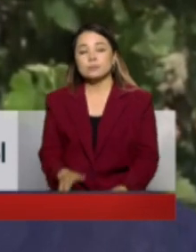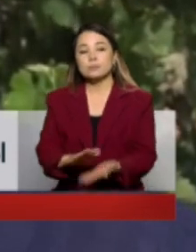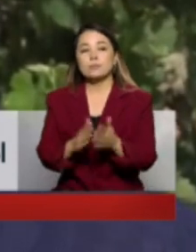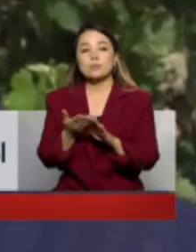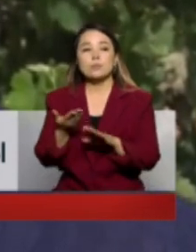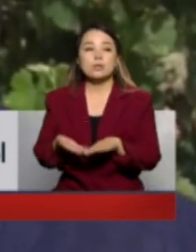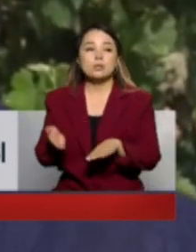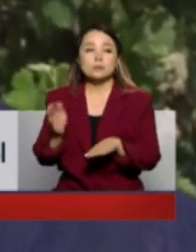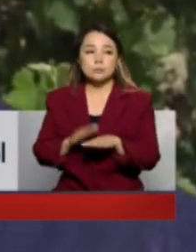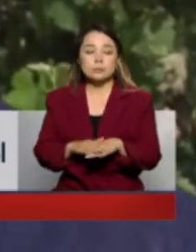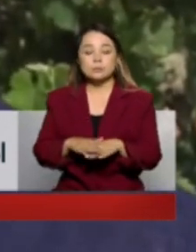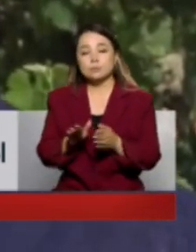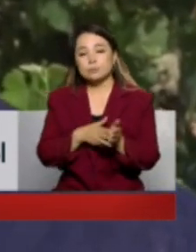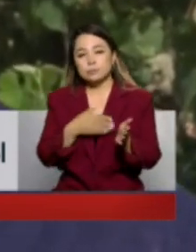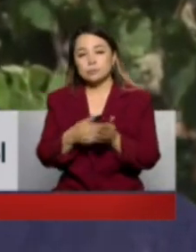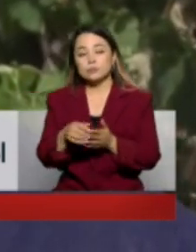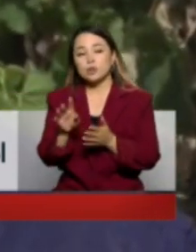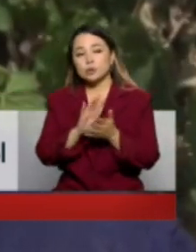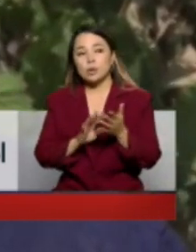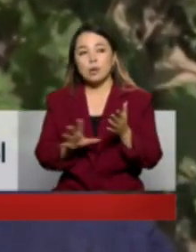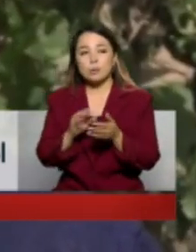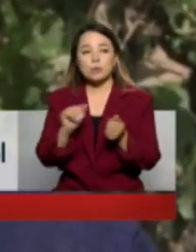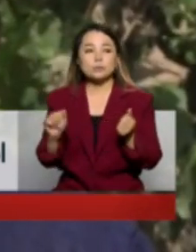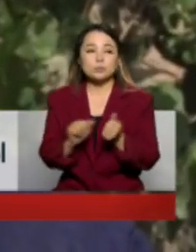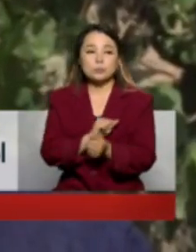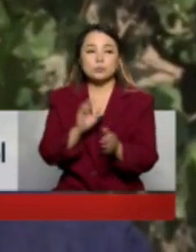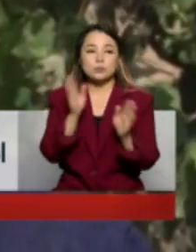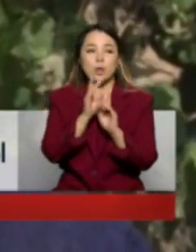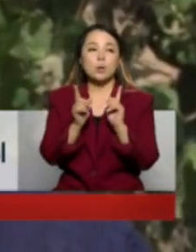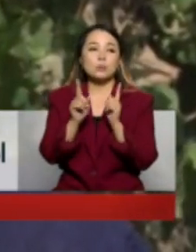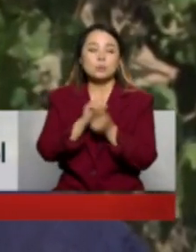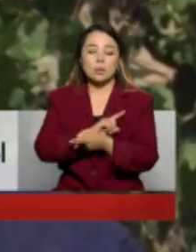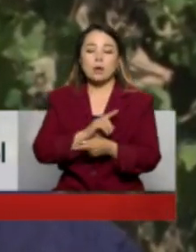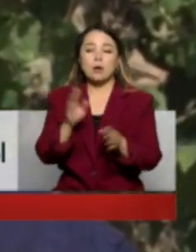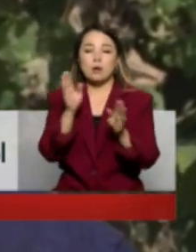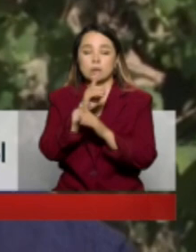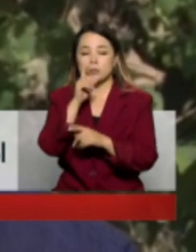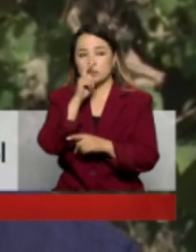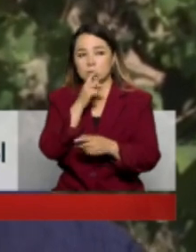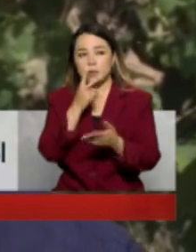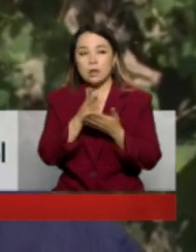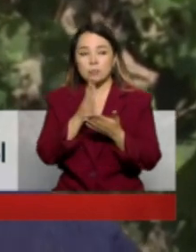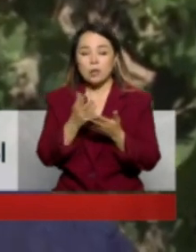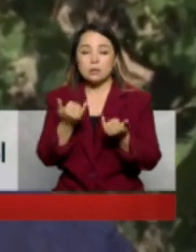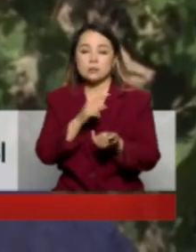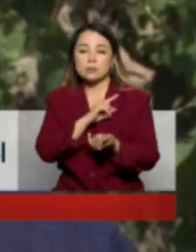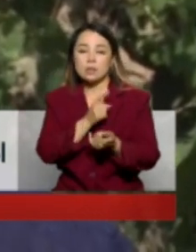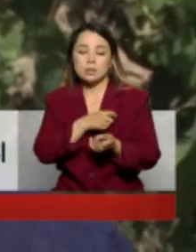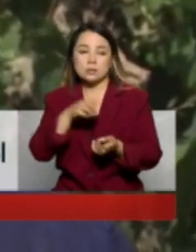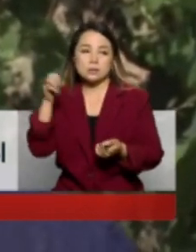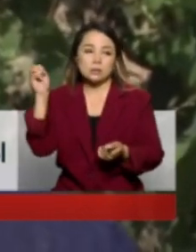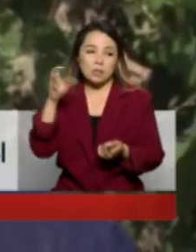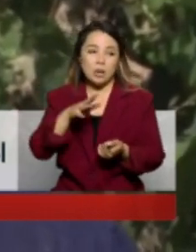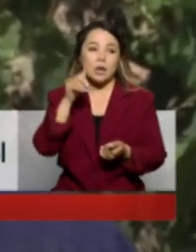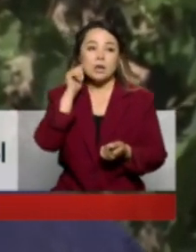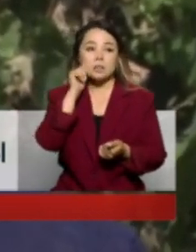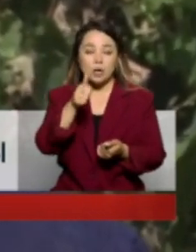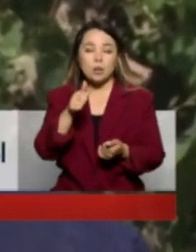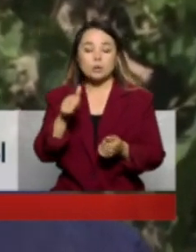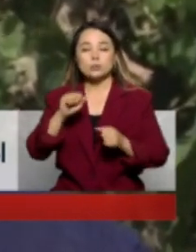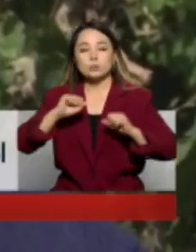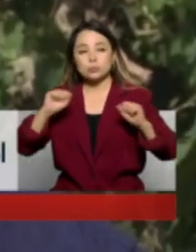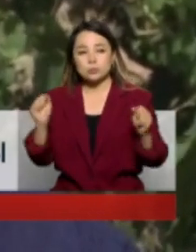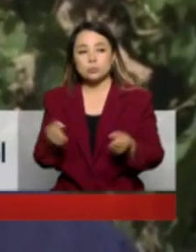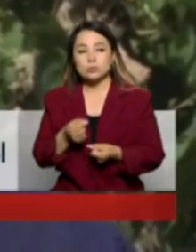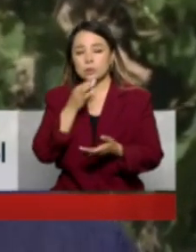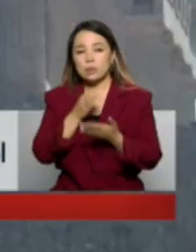өте қиын. Зәйтін жүзім бәрі қурап қалды. Климаттың өзгеруінен ауа райы түсініксіз. Бүгін қатты ысып тұр. Ертесіне күн күрт